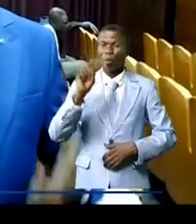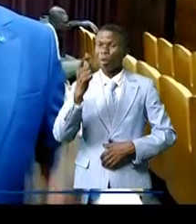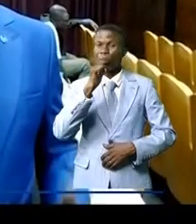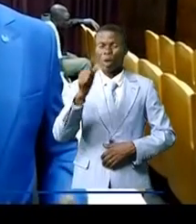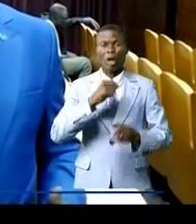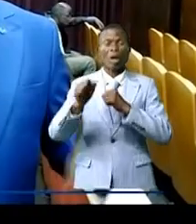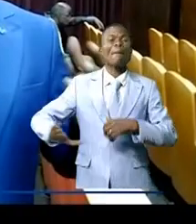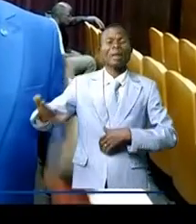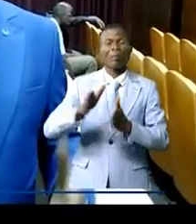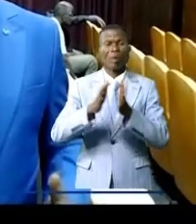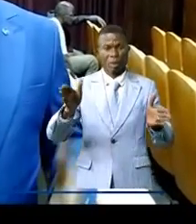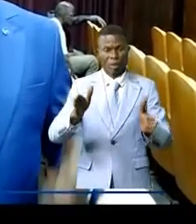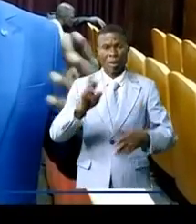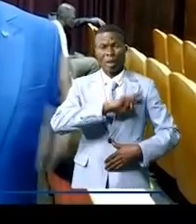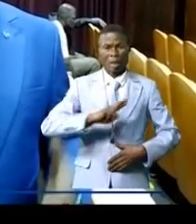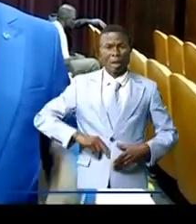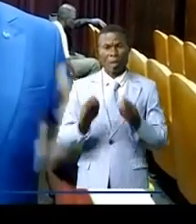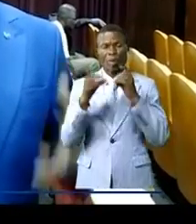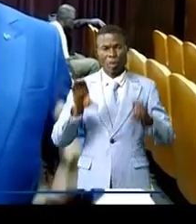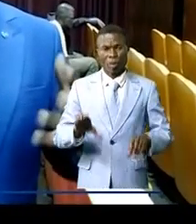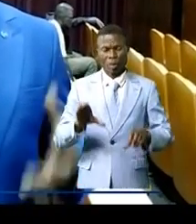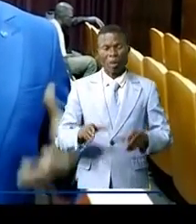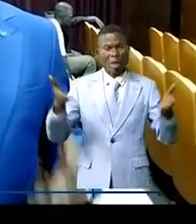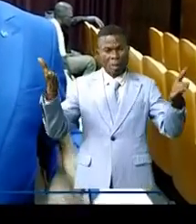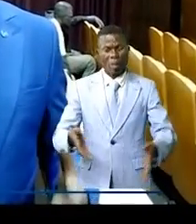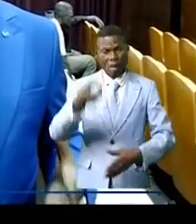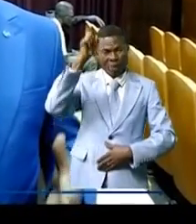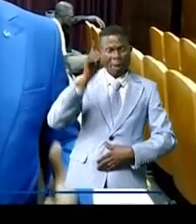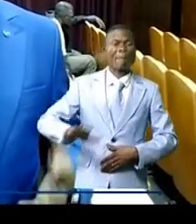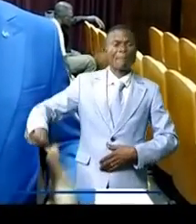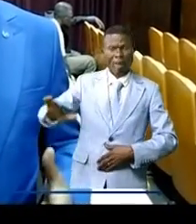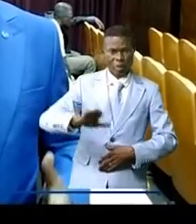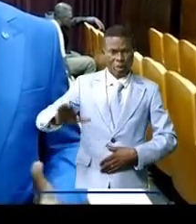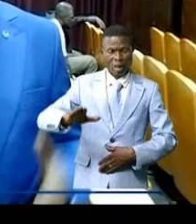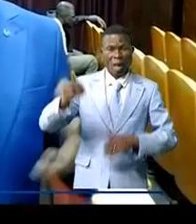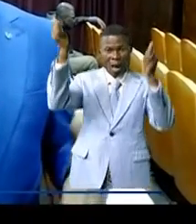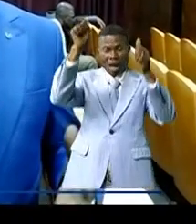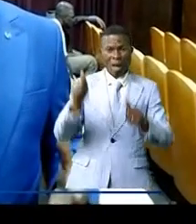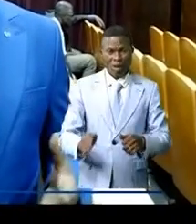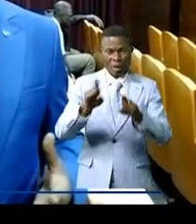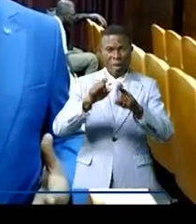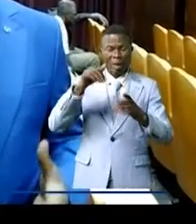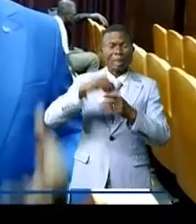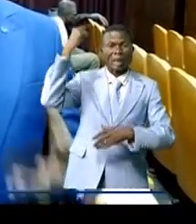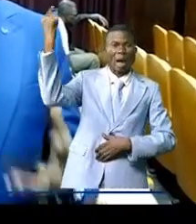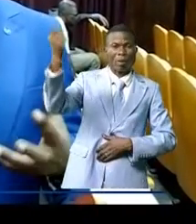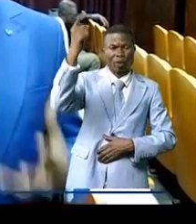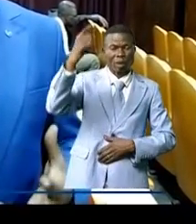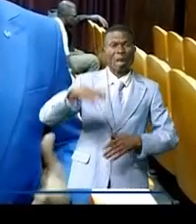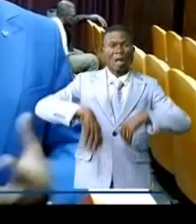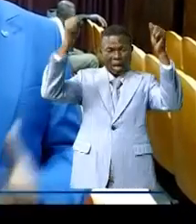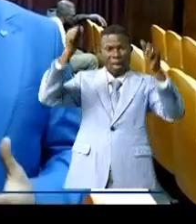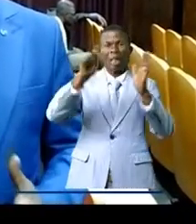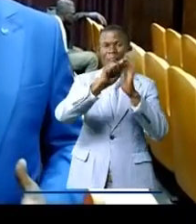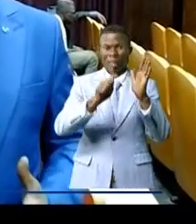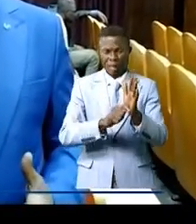combat de la nation. La RDC a été parmi les tout premiers pays africains et même au niveau mondial à adopter des